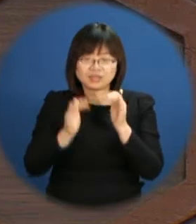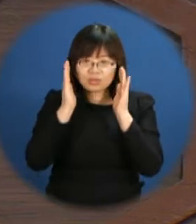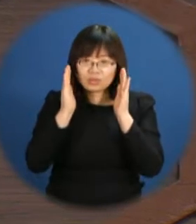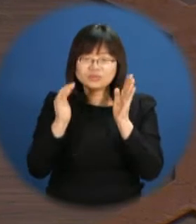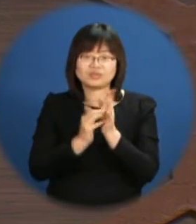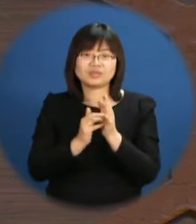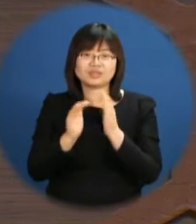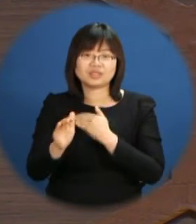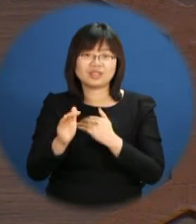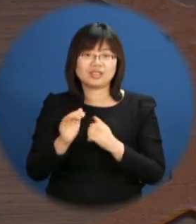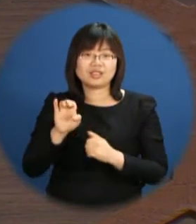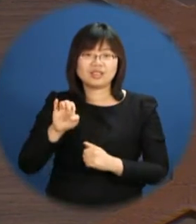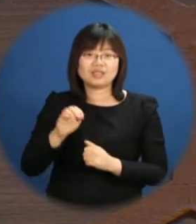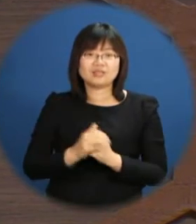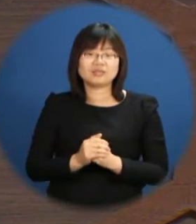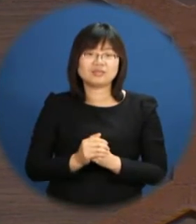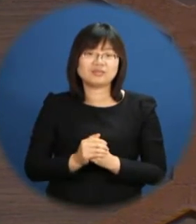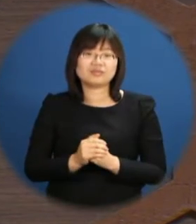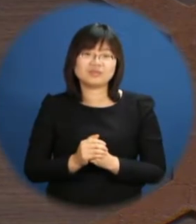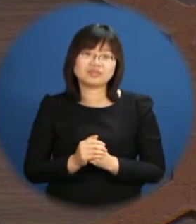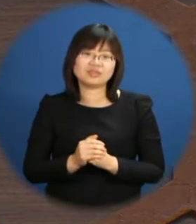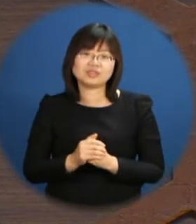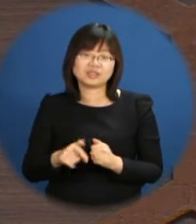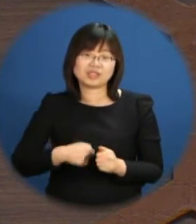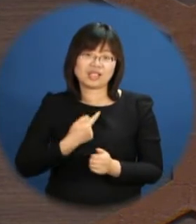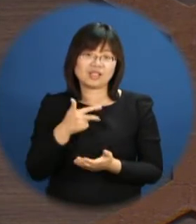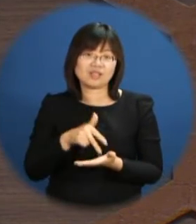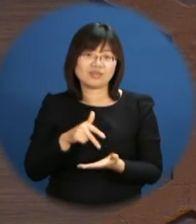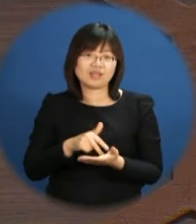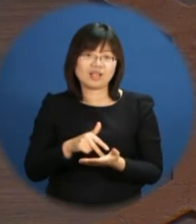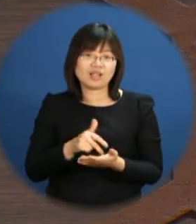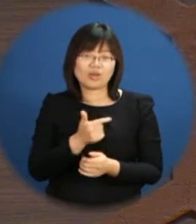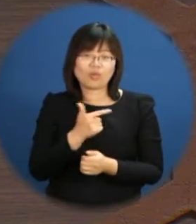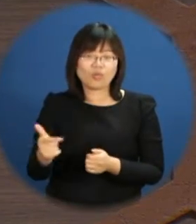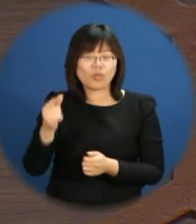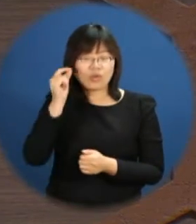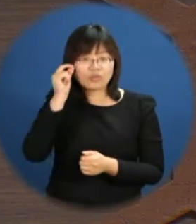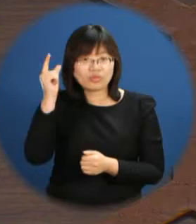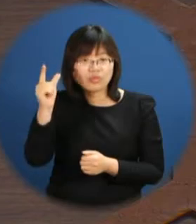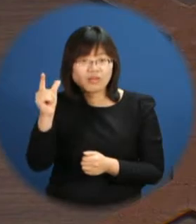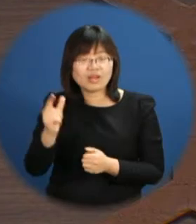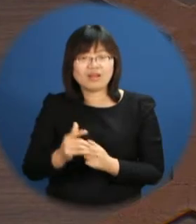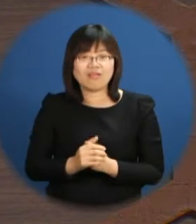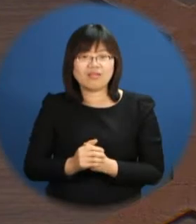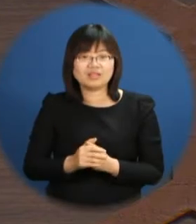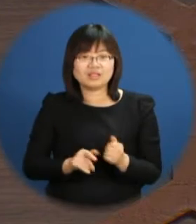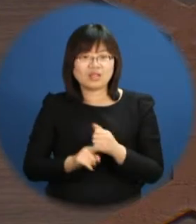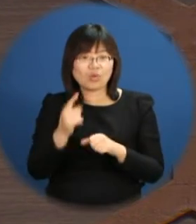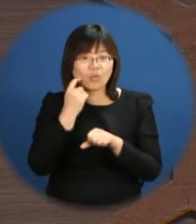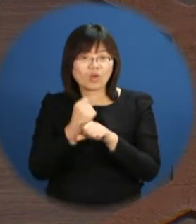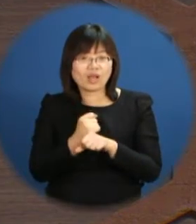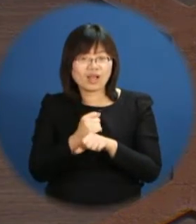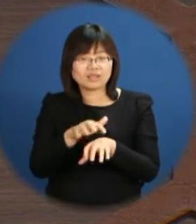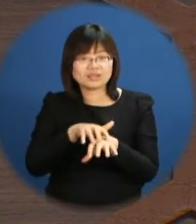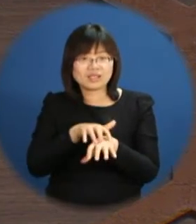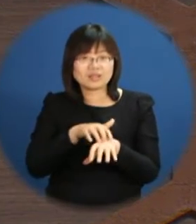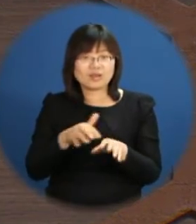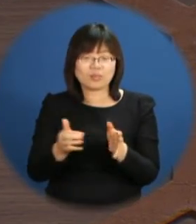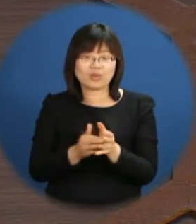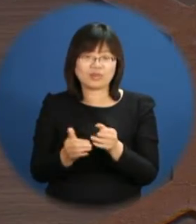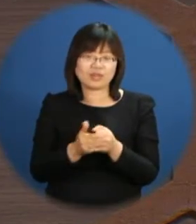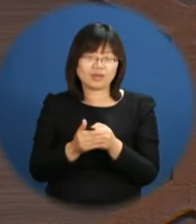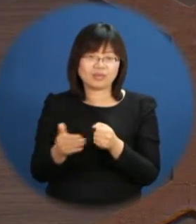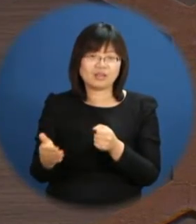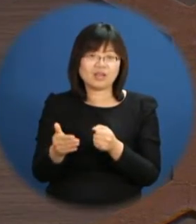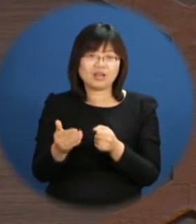보니까 잎을 오지 스턴 화학이 나름대로 상당히 훌륭한 화학이 재개 였고 그래서